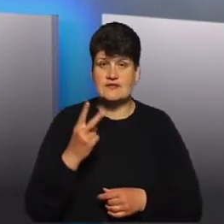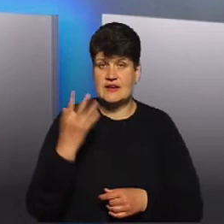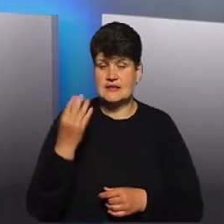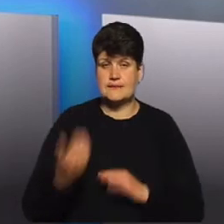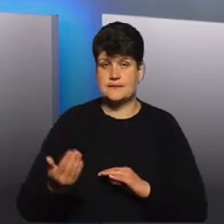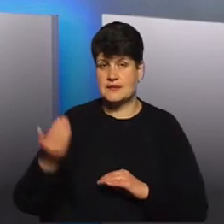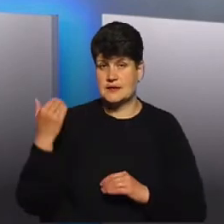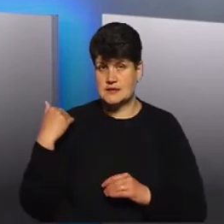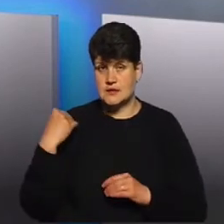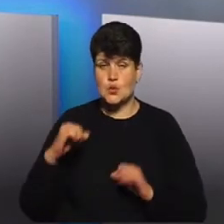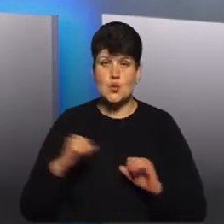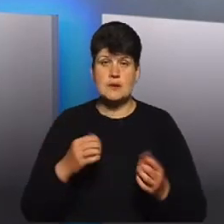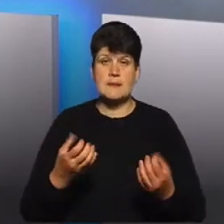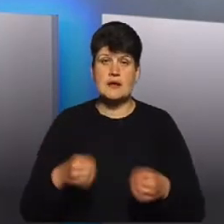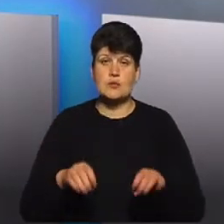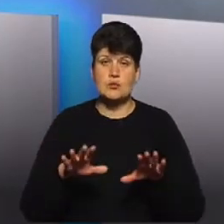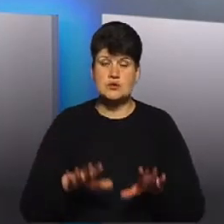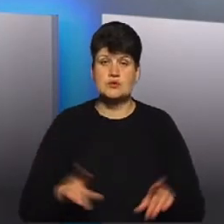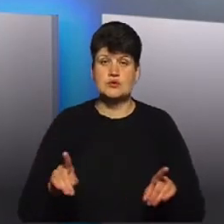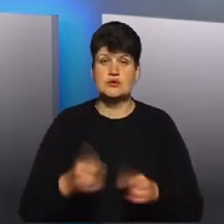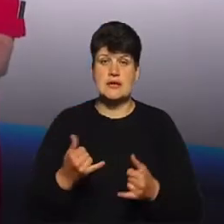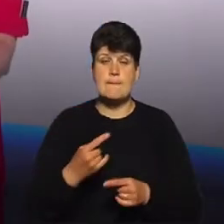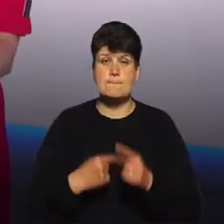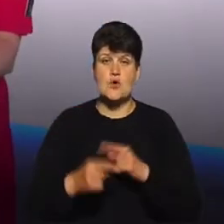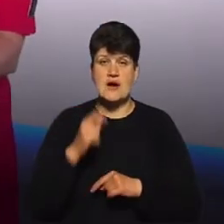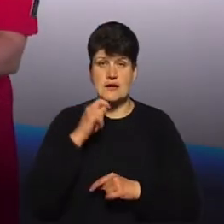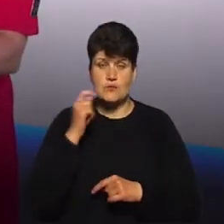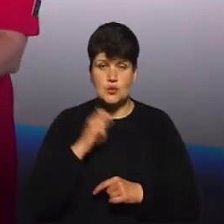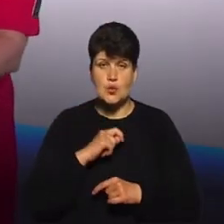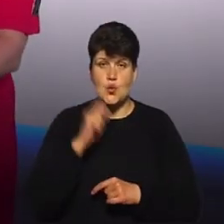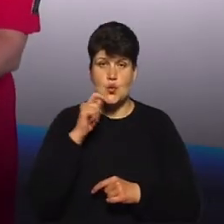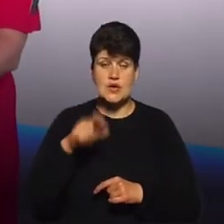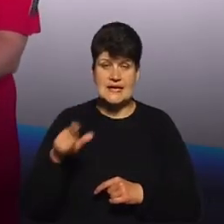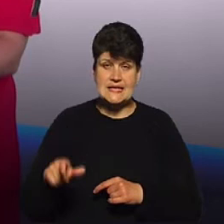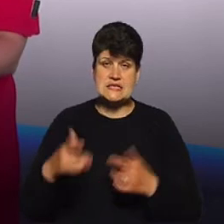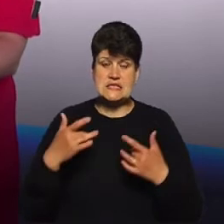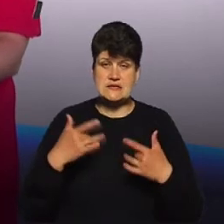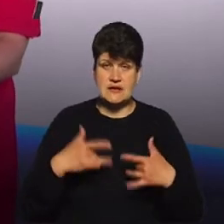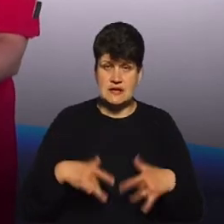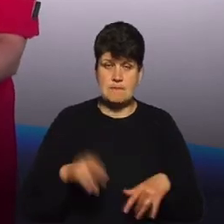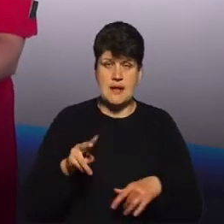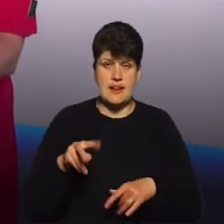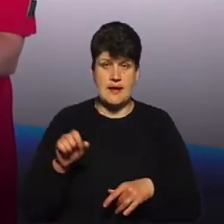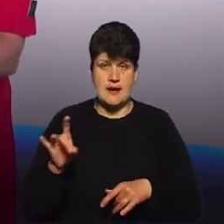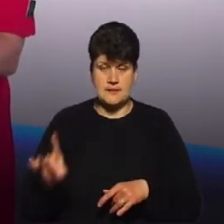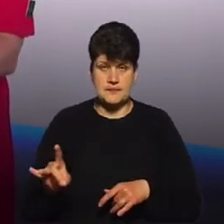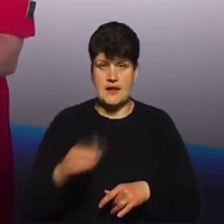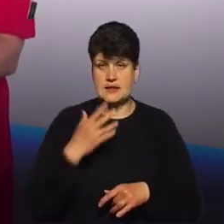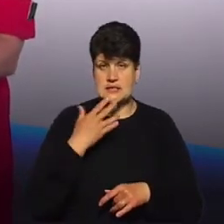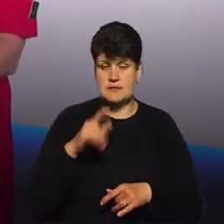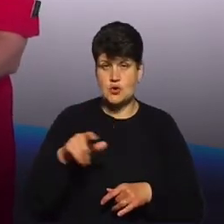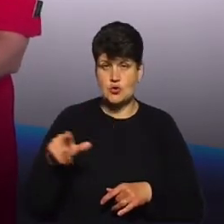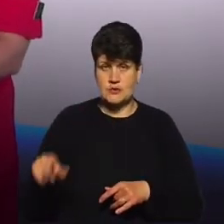прийняв постанову, що для повернення в Україну українці звільнення від проходження ПЛР-тестів, а іноземні громадяни, вони все-таки повинні